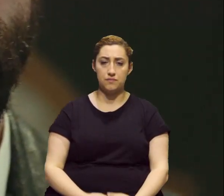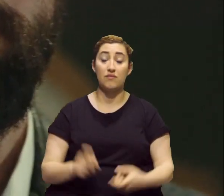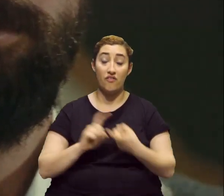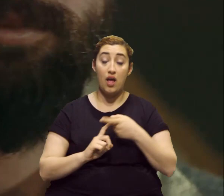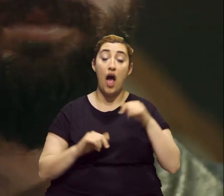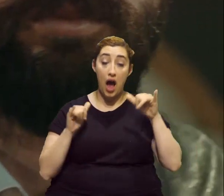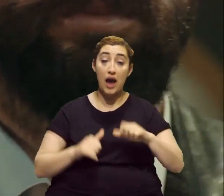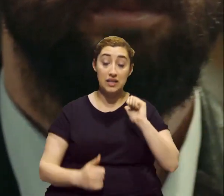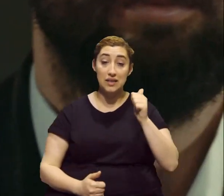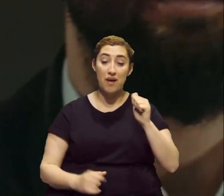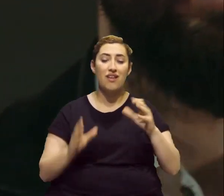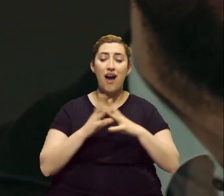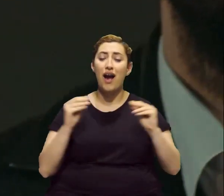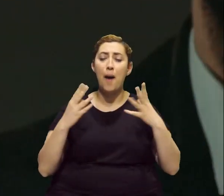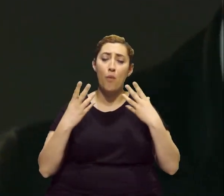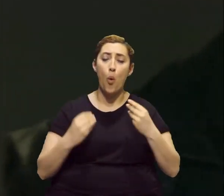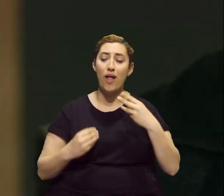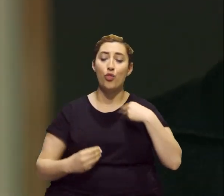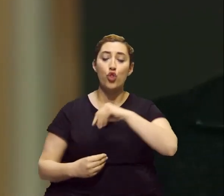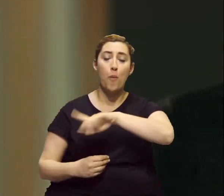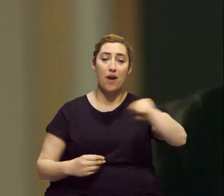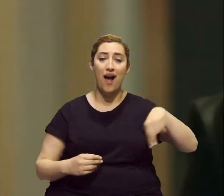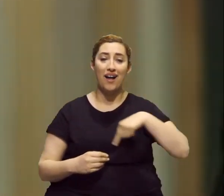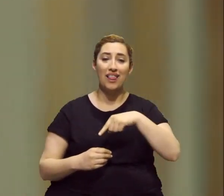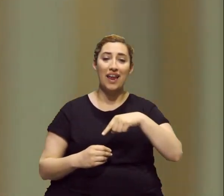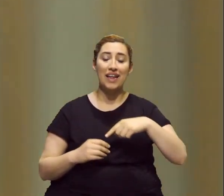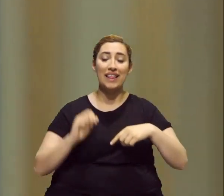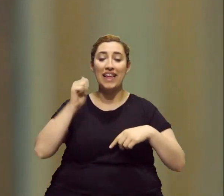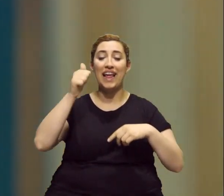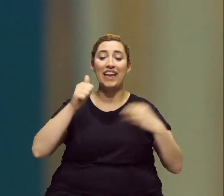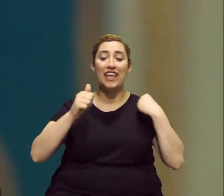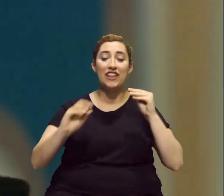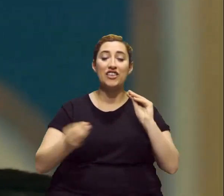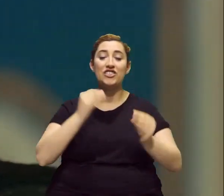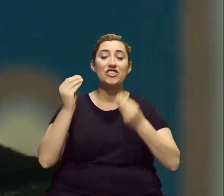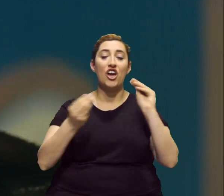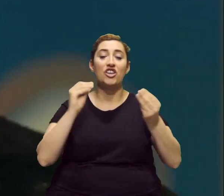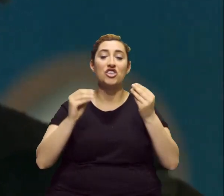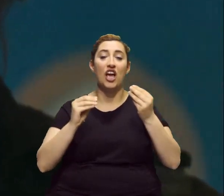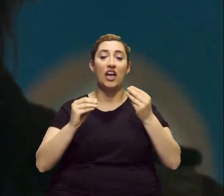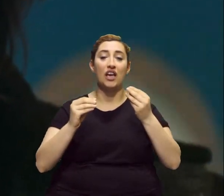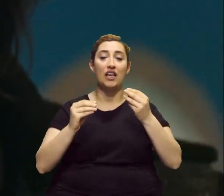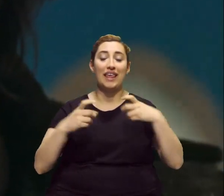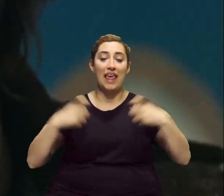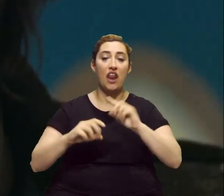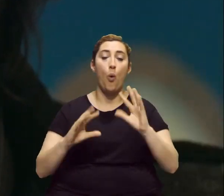Ve aynı zamanda kaybedilmesi muhtemel topraklara ileride yeşerecek tohumlar ekecek.